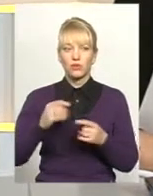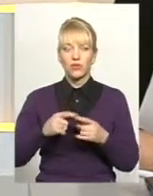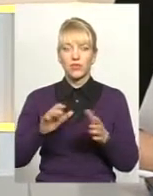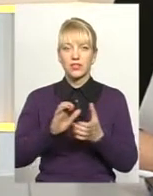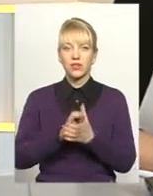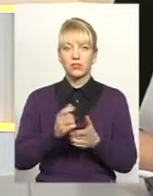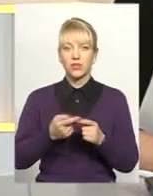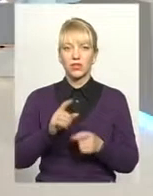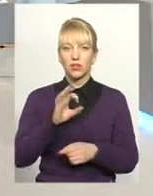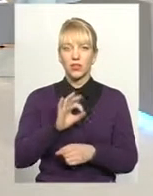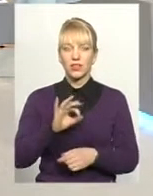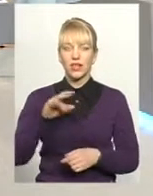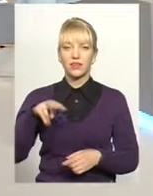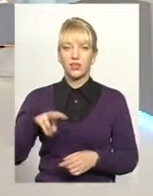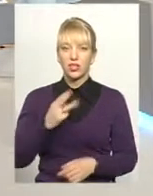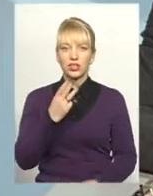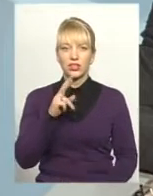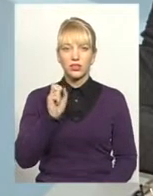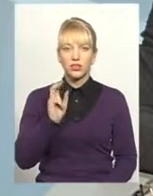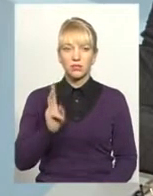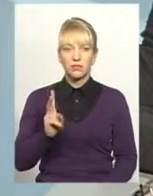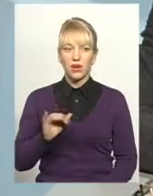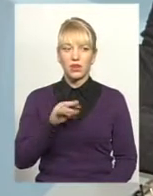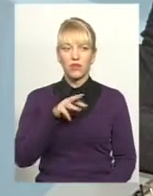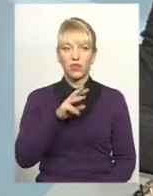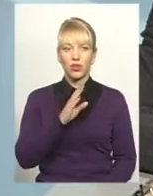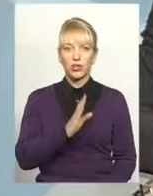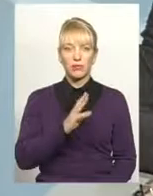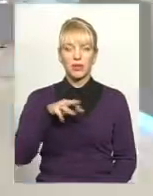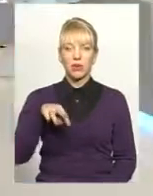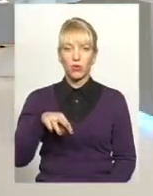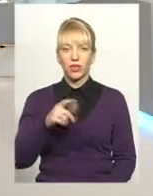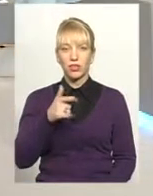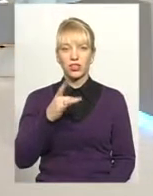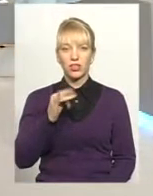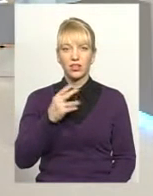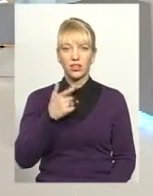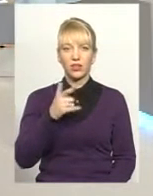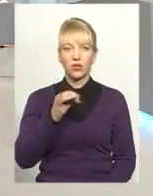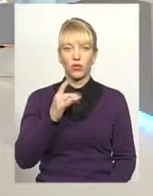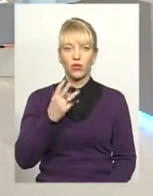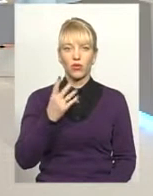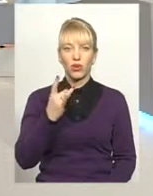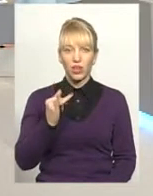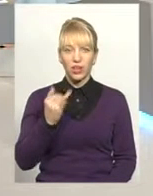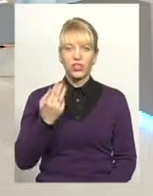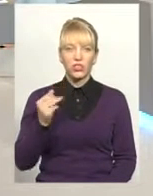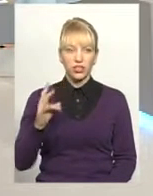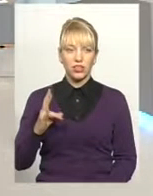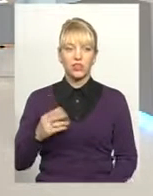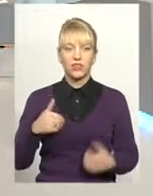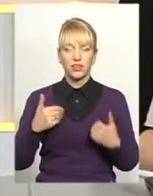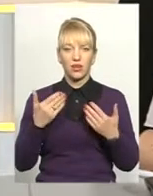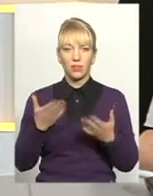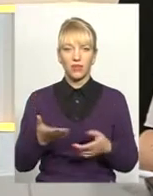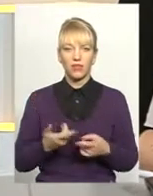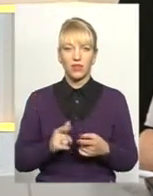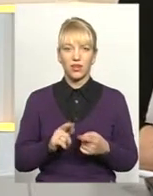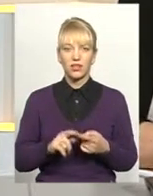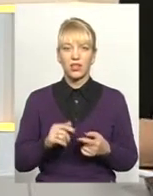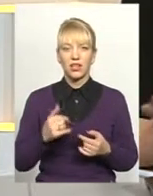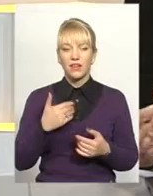це Олександр Леонідович Шпак і Володимир Миколайович Григоришин. Вітаю вас. Добрий день. І вас вітаю,